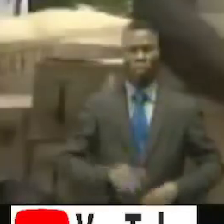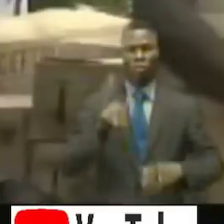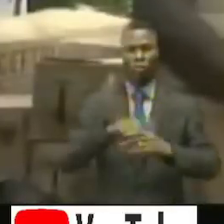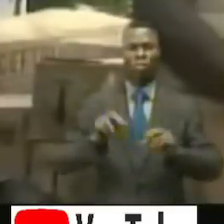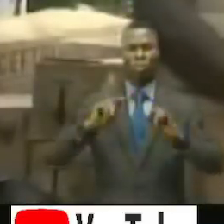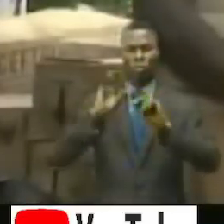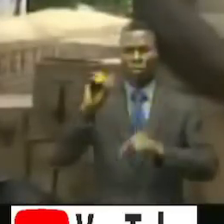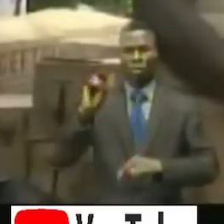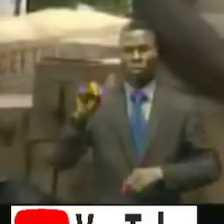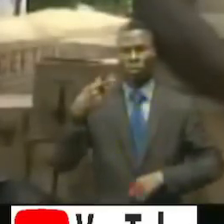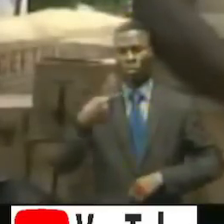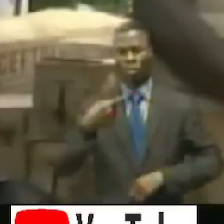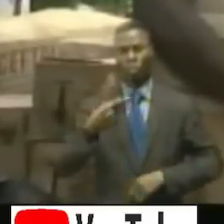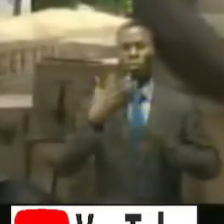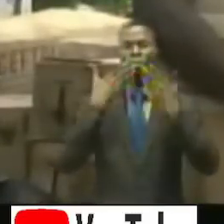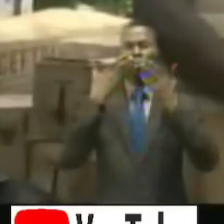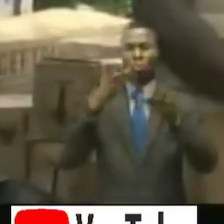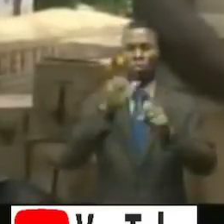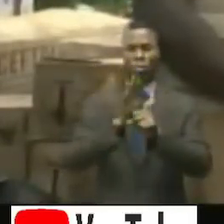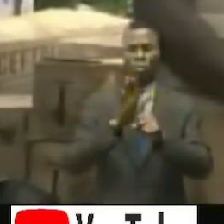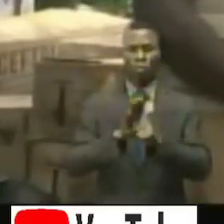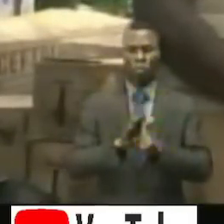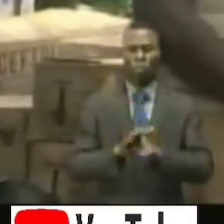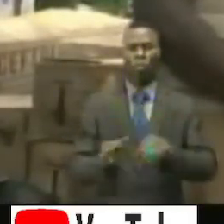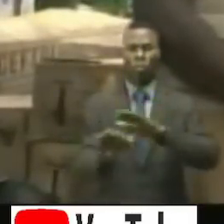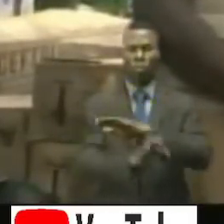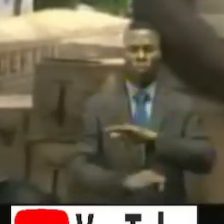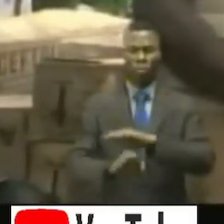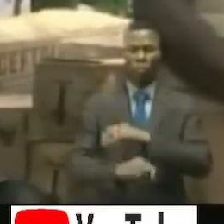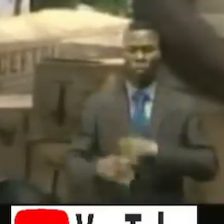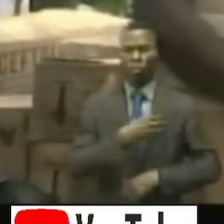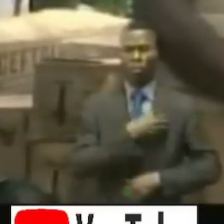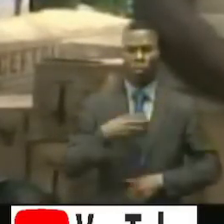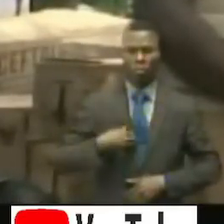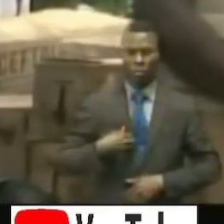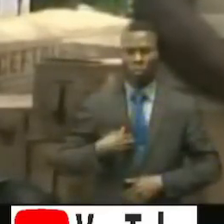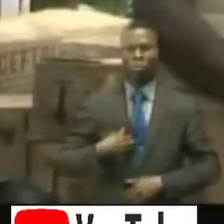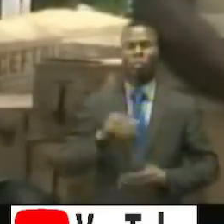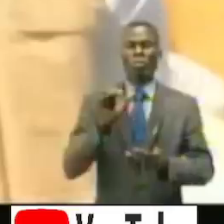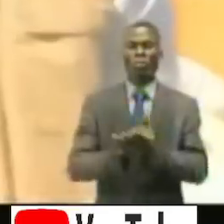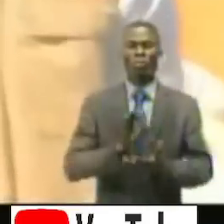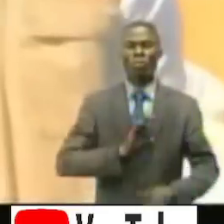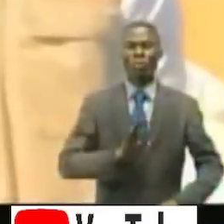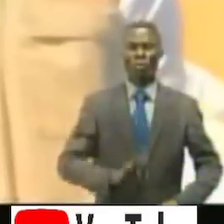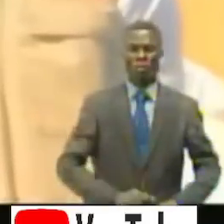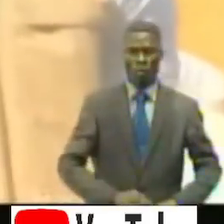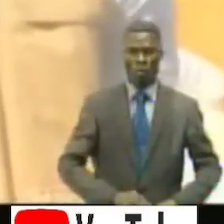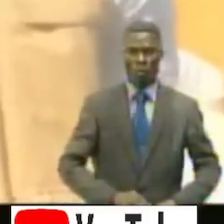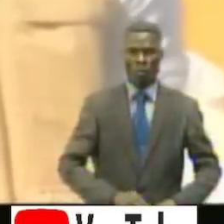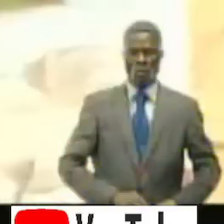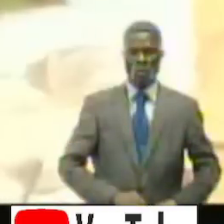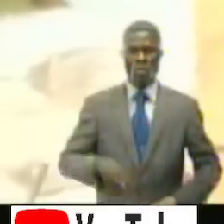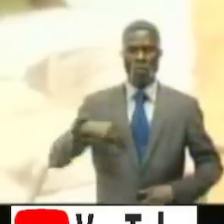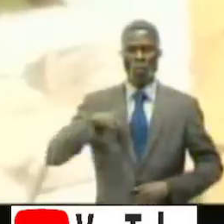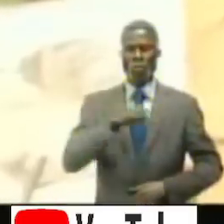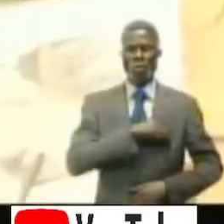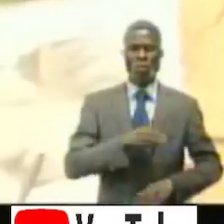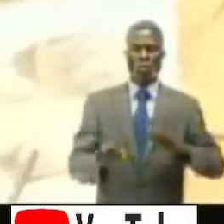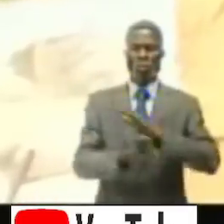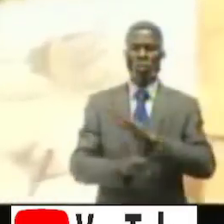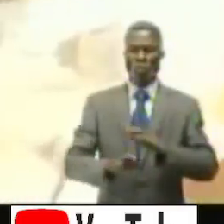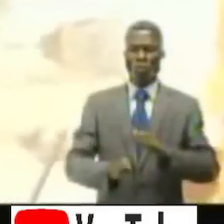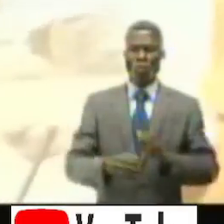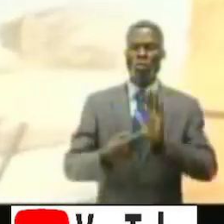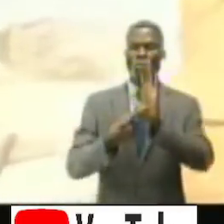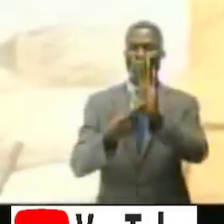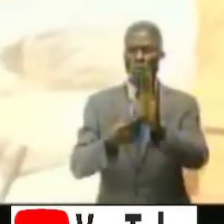Nous avons dit merci à la fondation et à la maman, première dame. Le membre de la fondation présent à